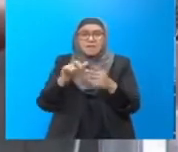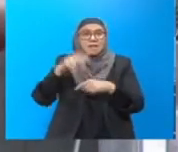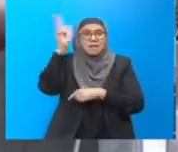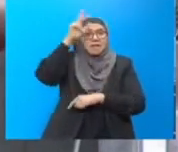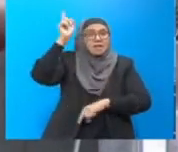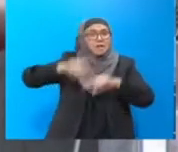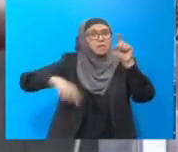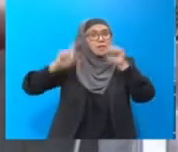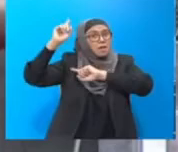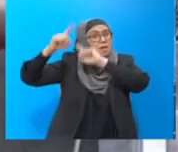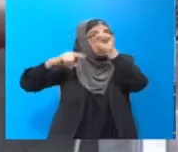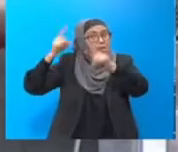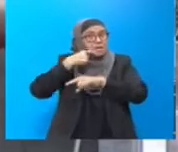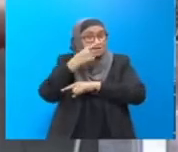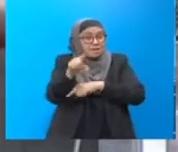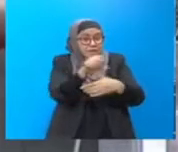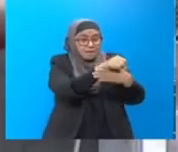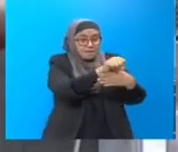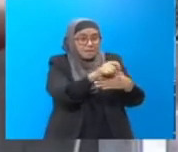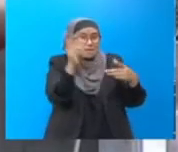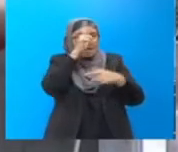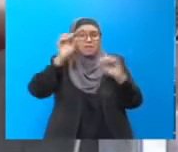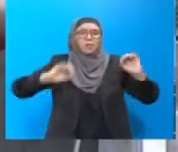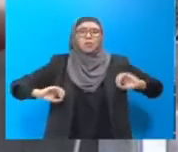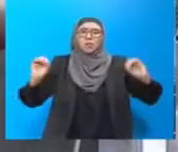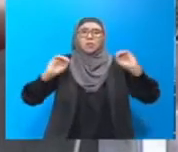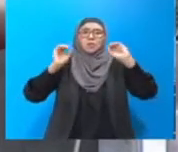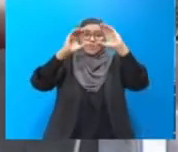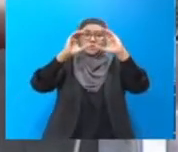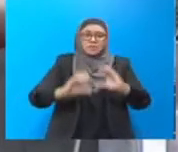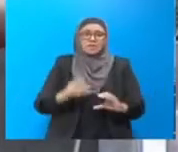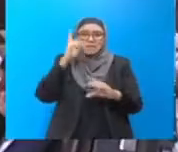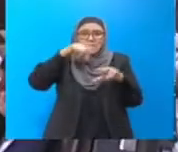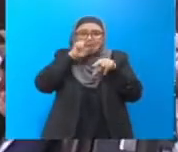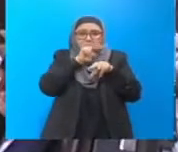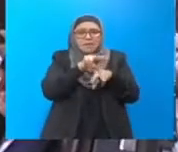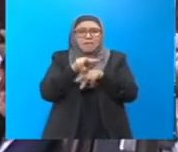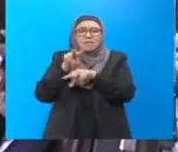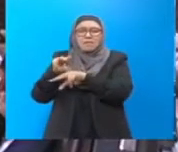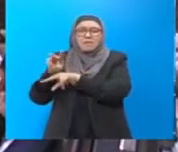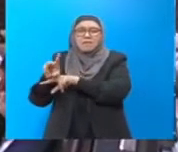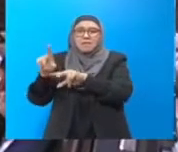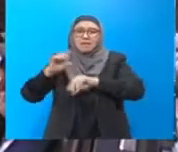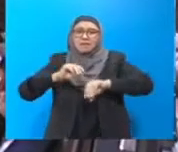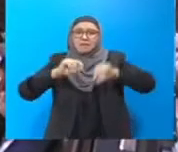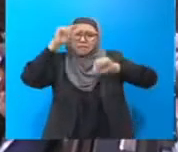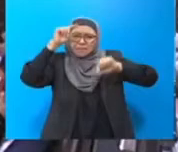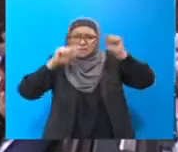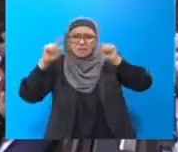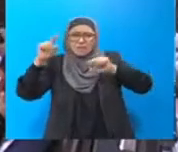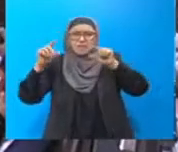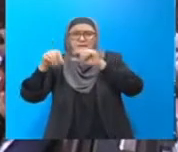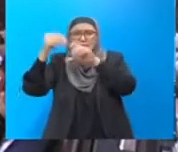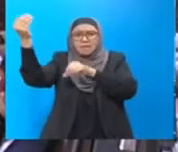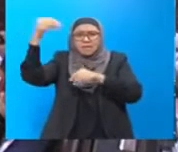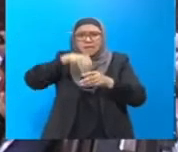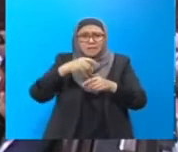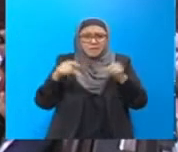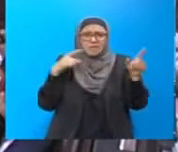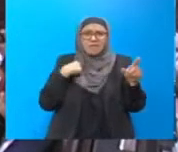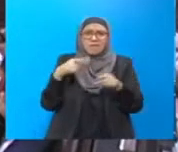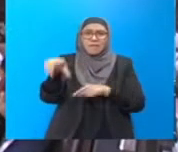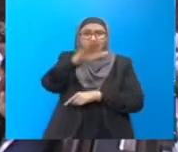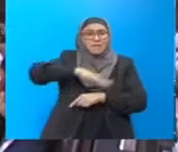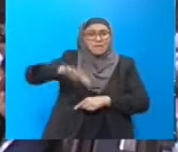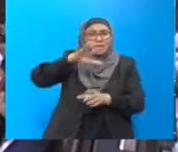kerajaan tidak ada satu mod Mode Super Andi Bagaimana memantau pergerakan adegan keluar-masuk mereka make